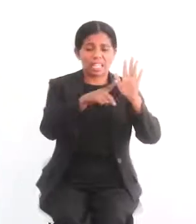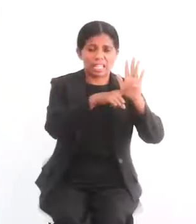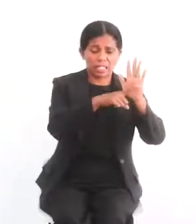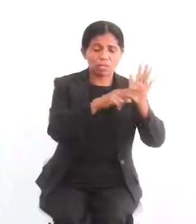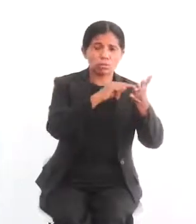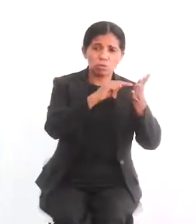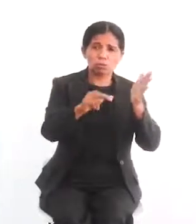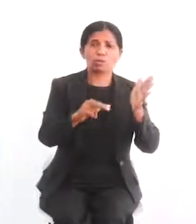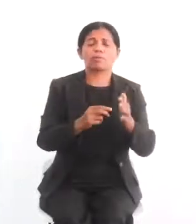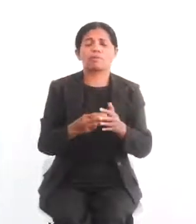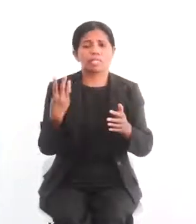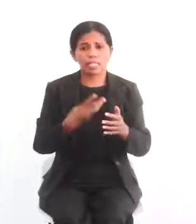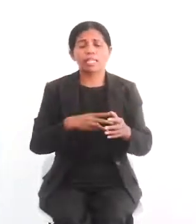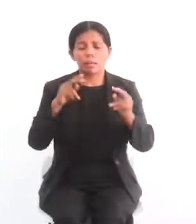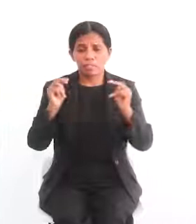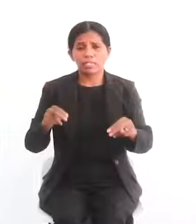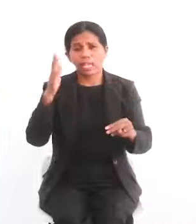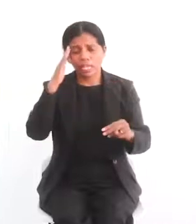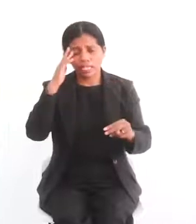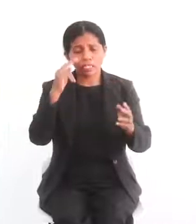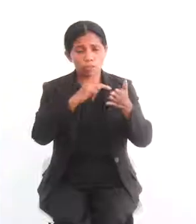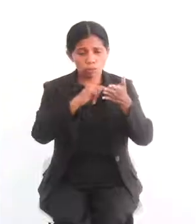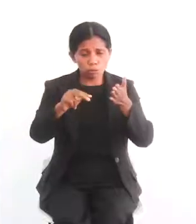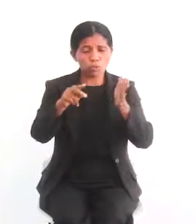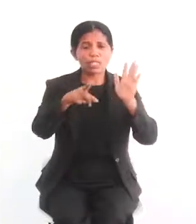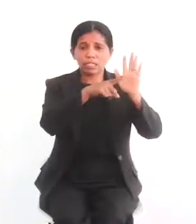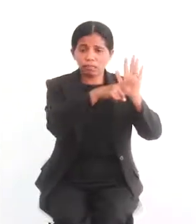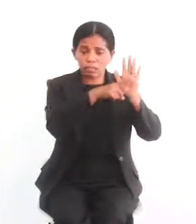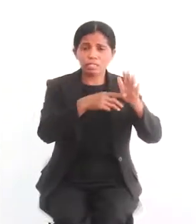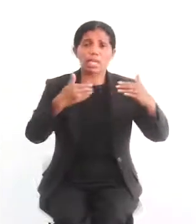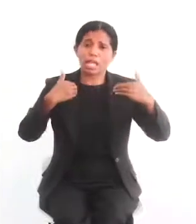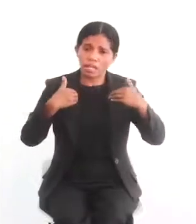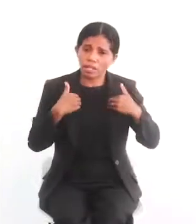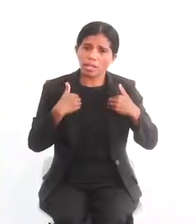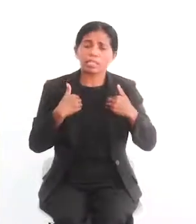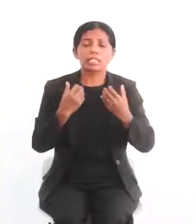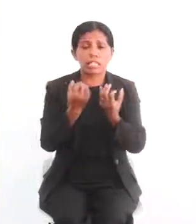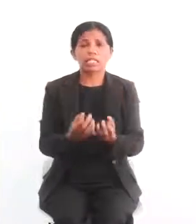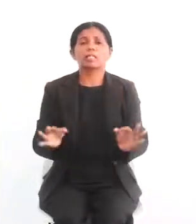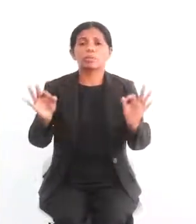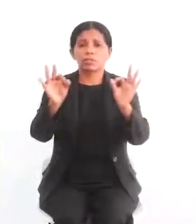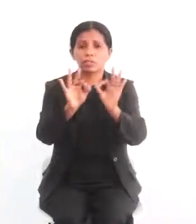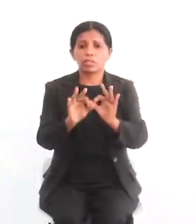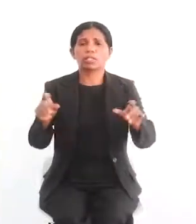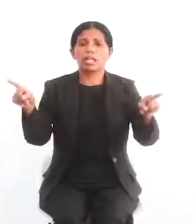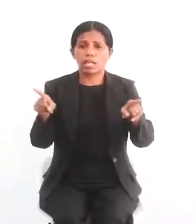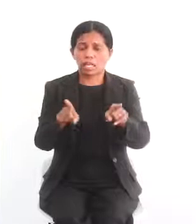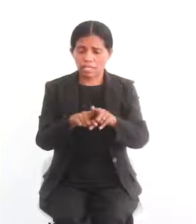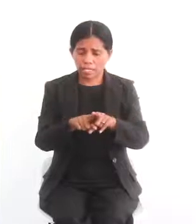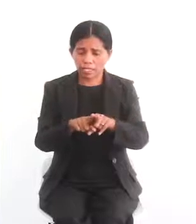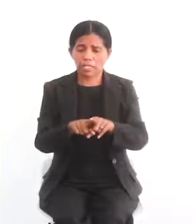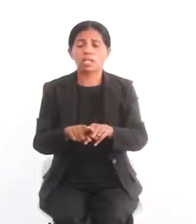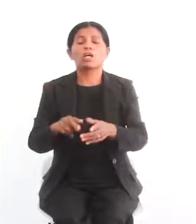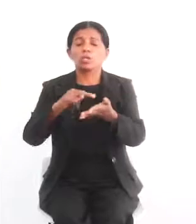ita persija hatene katak numru negativu sira existi, no numru negativu sira importanti hanesan de ho numru positivu